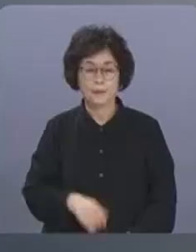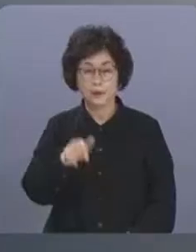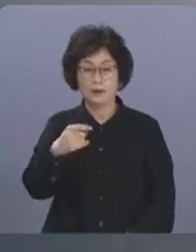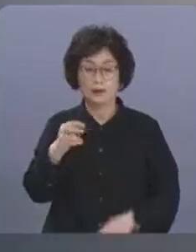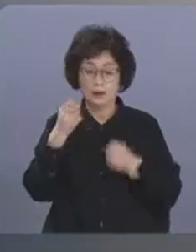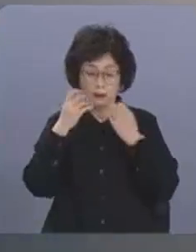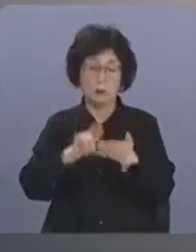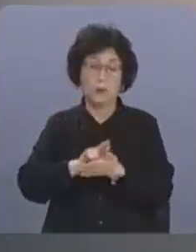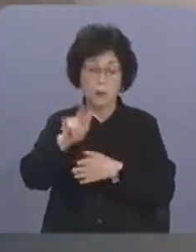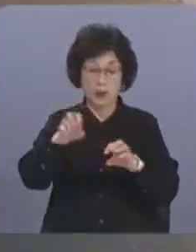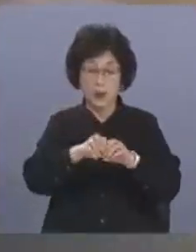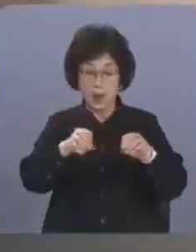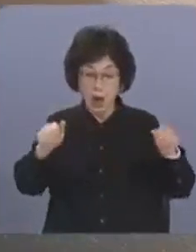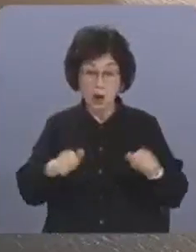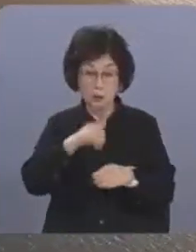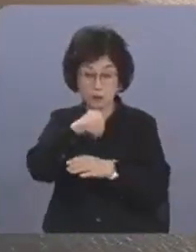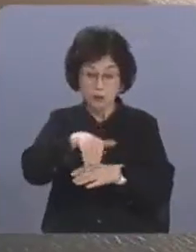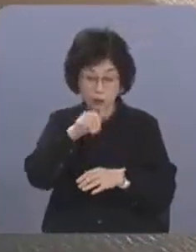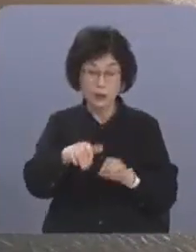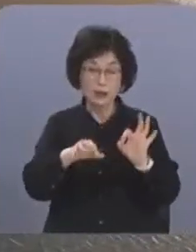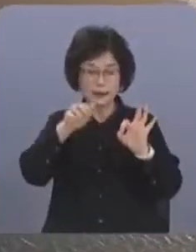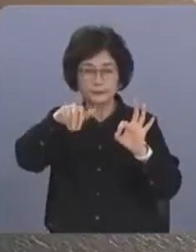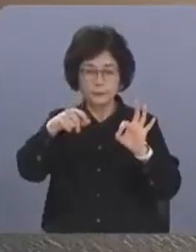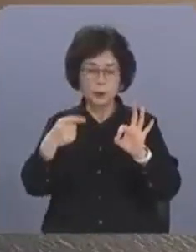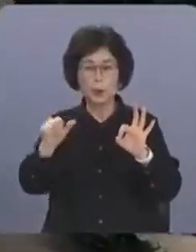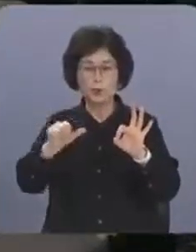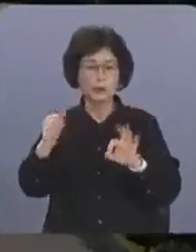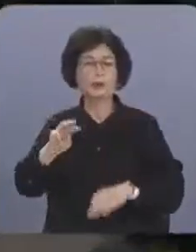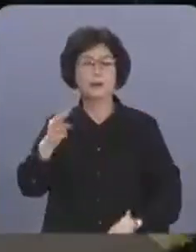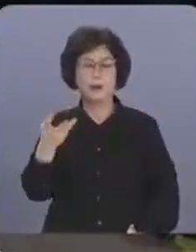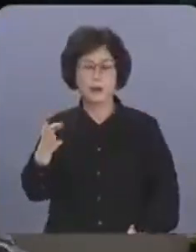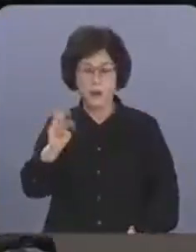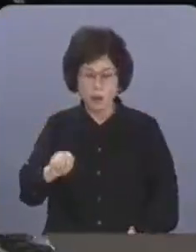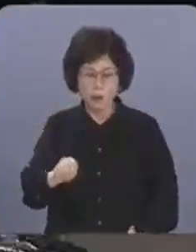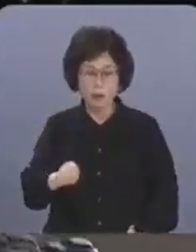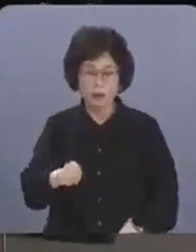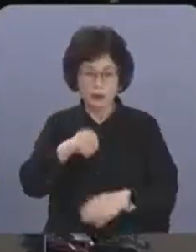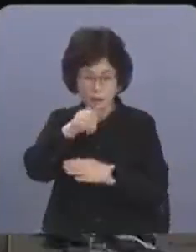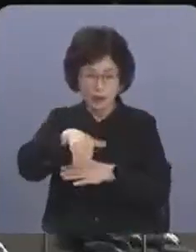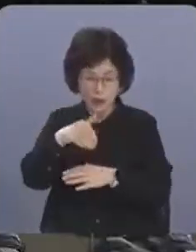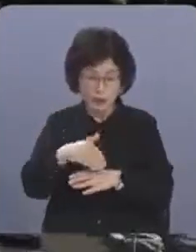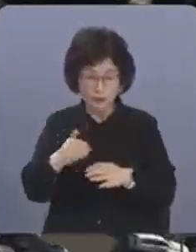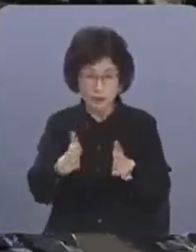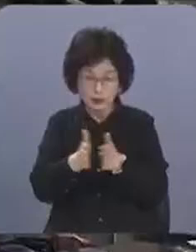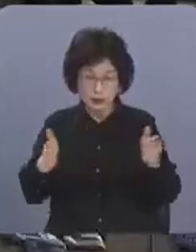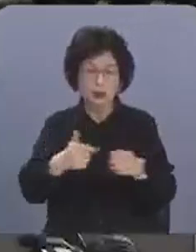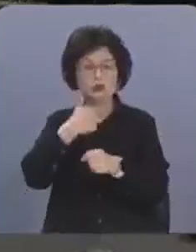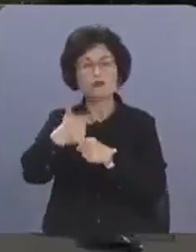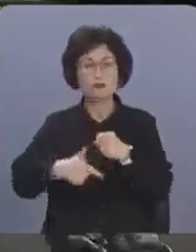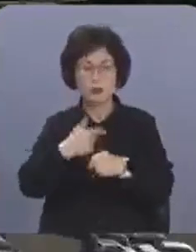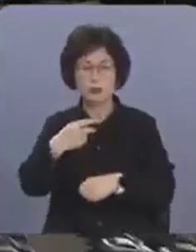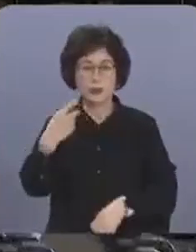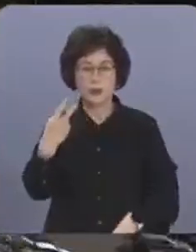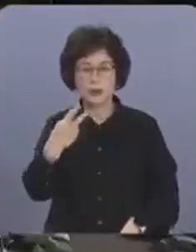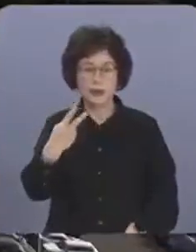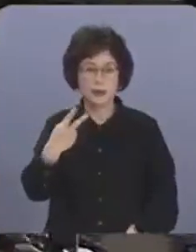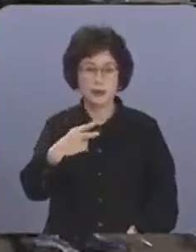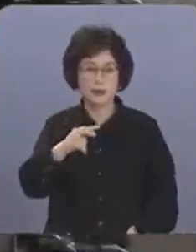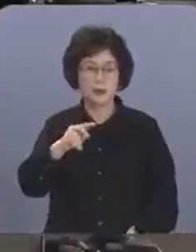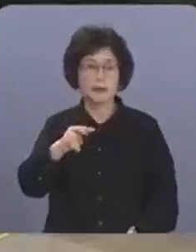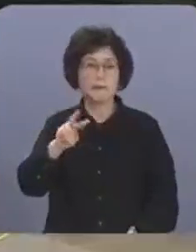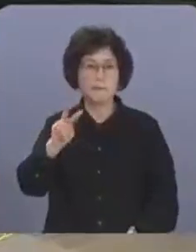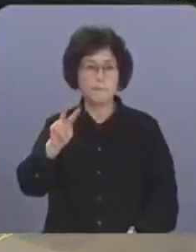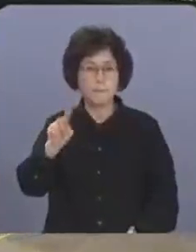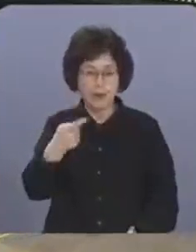가덕신공항의 부지조성 공사 금액은 10조 5,300억 원. 공사기간은 착공일로부터 6년, 2,191로